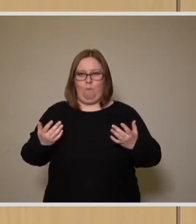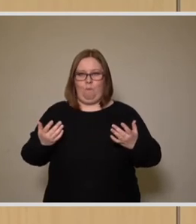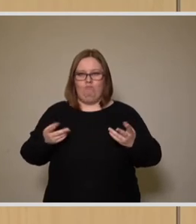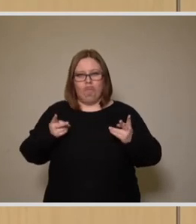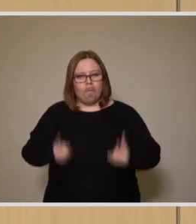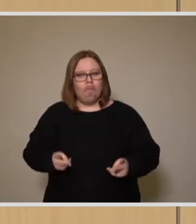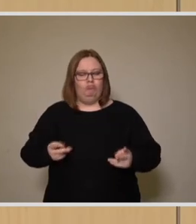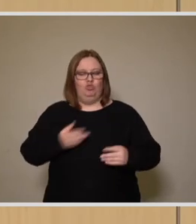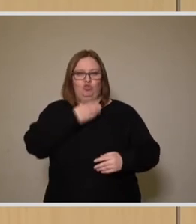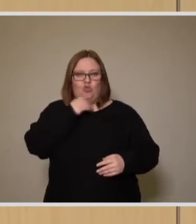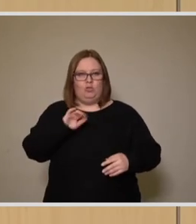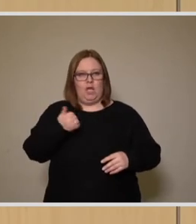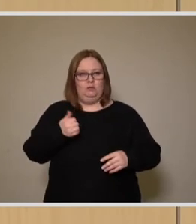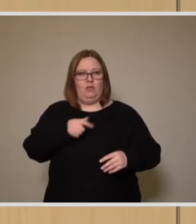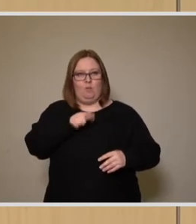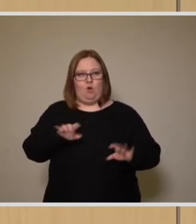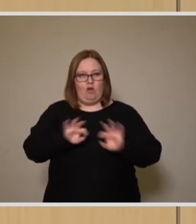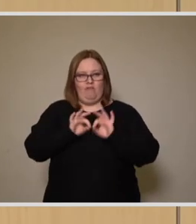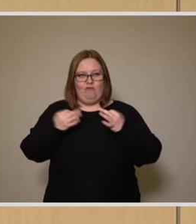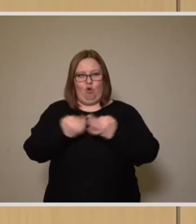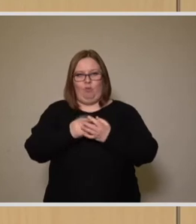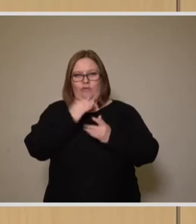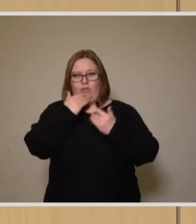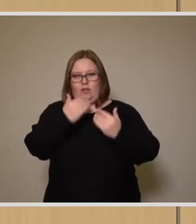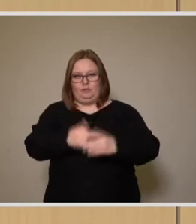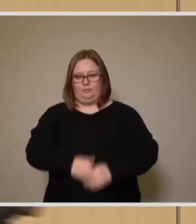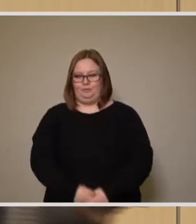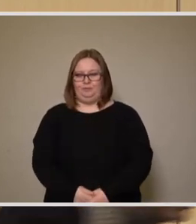ein sehr schönes erstes Bürgerforum und wird ein Zeichen setzen. Dankeschön.